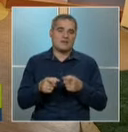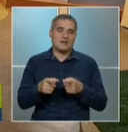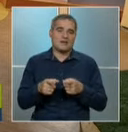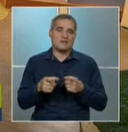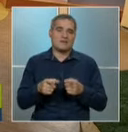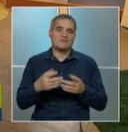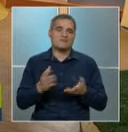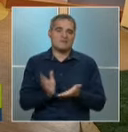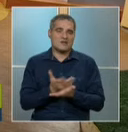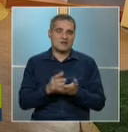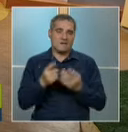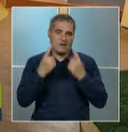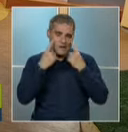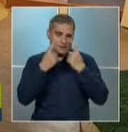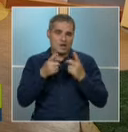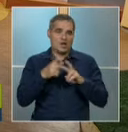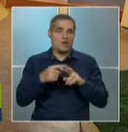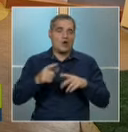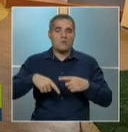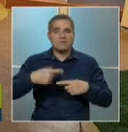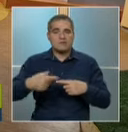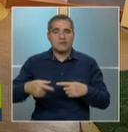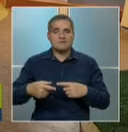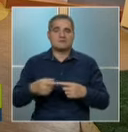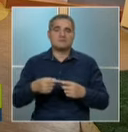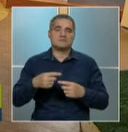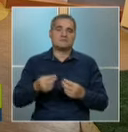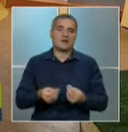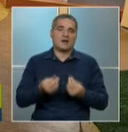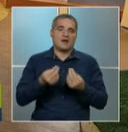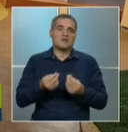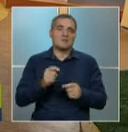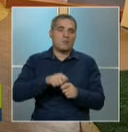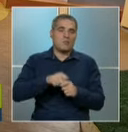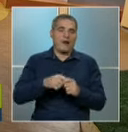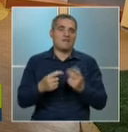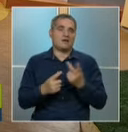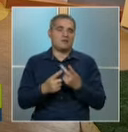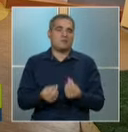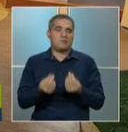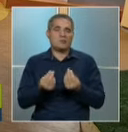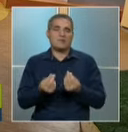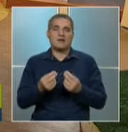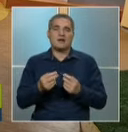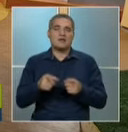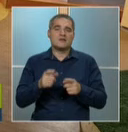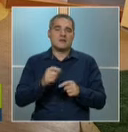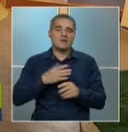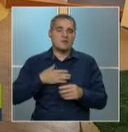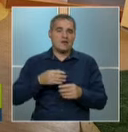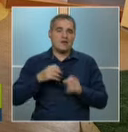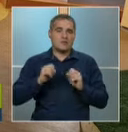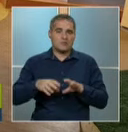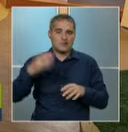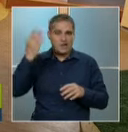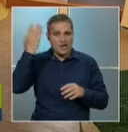е нарушава зрението, защото първите са нарушали, но после сме се адаптирали и сме ги поправили. Така че дори да допуснем грешка, която да има